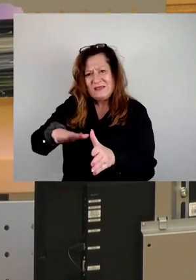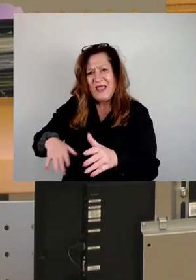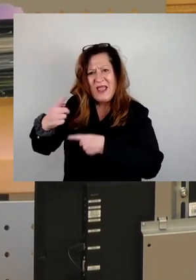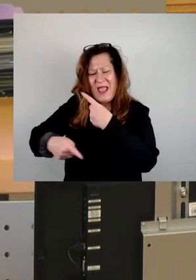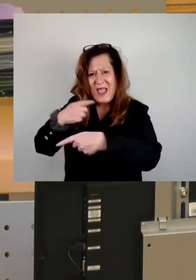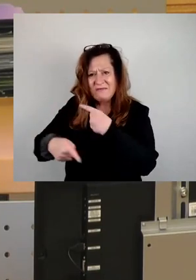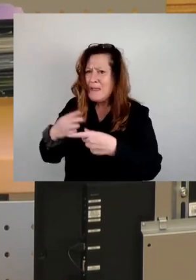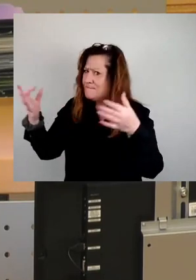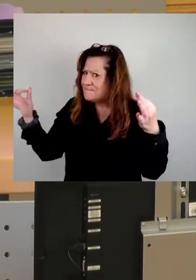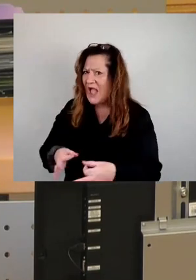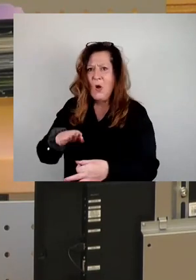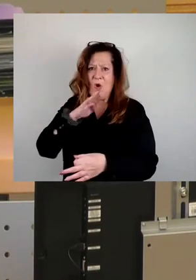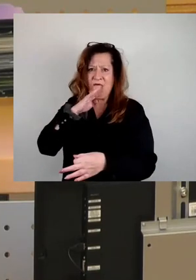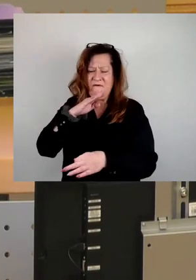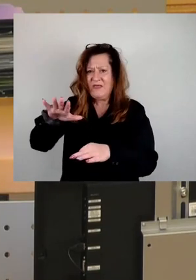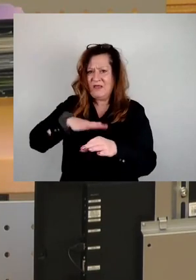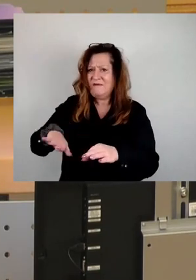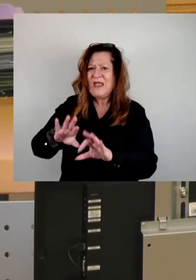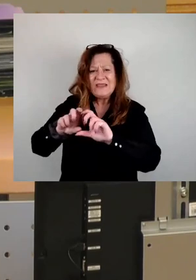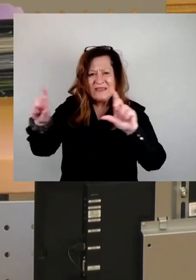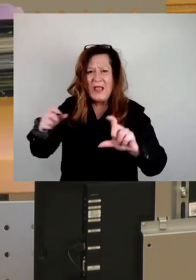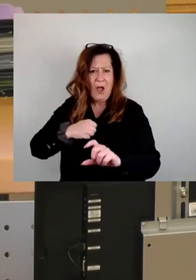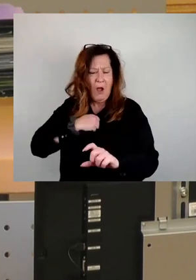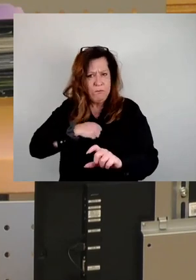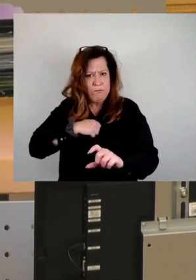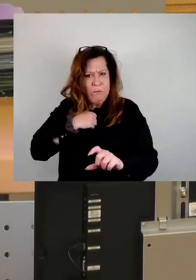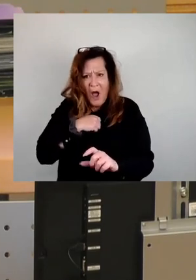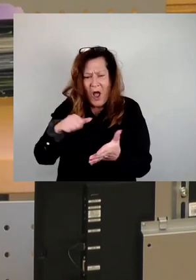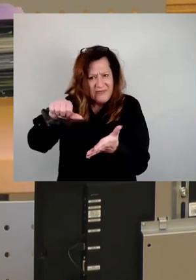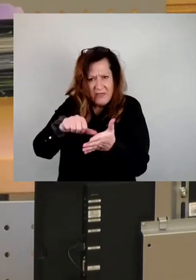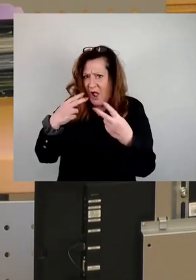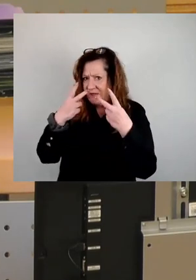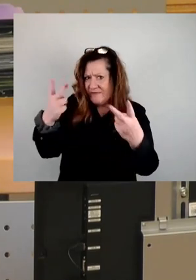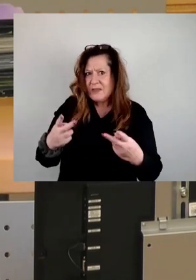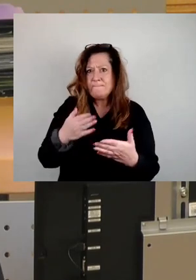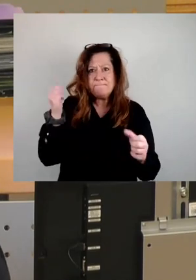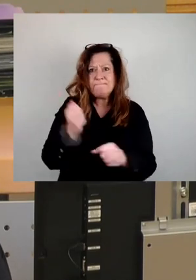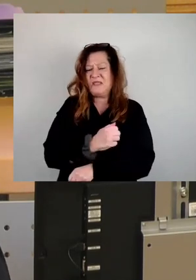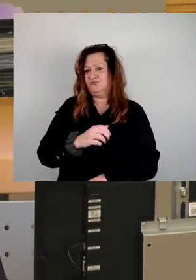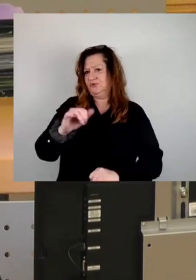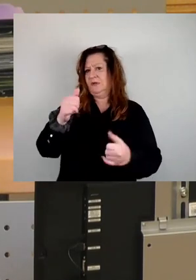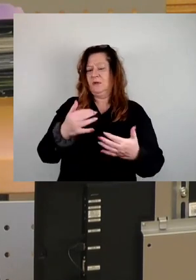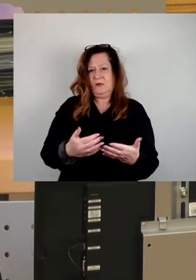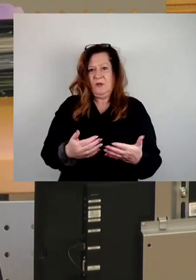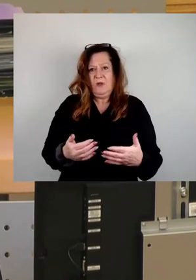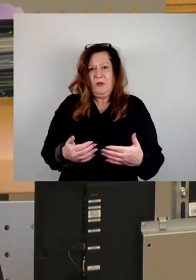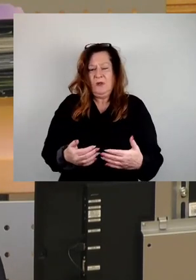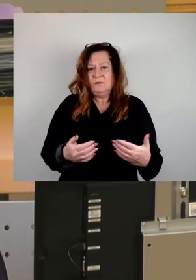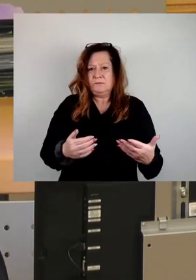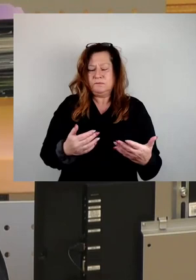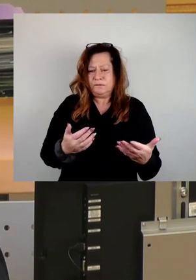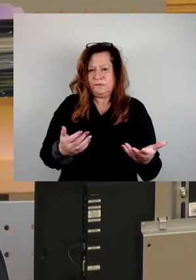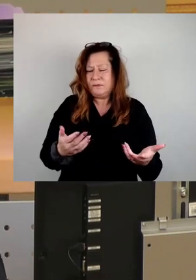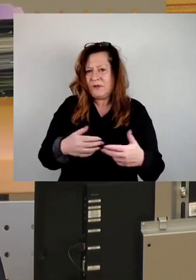brauchen, wo wir auch das Thema Bäder als ganz zentrales Thema haben. Hey, Jungs, das könnt ihr nicht wegwerfen. Ja, mit dem Kollegen von der